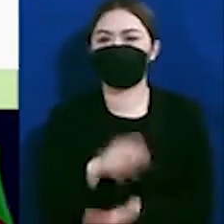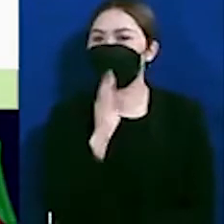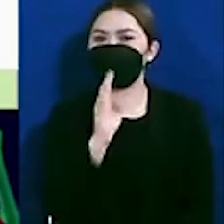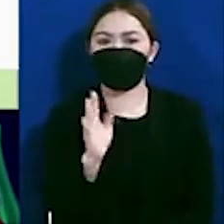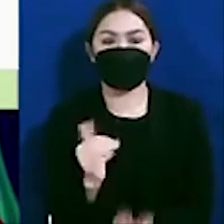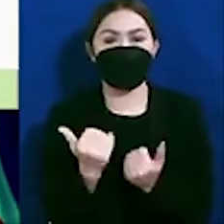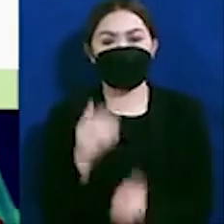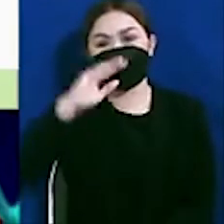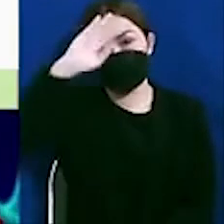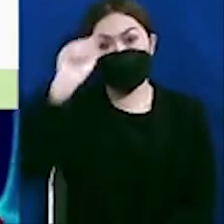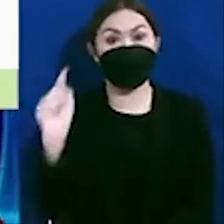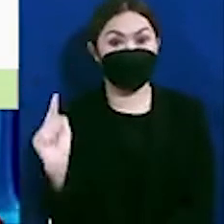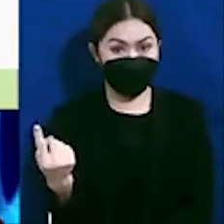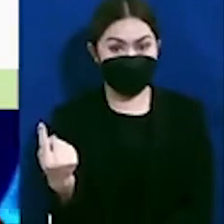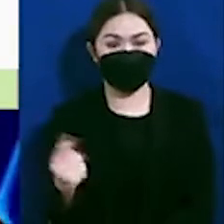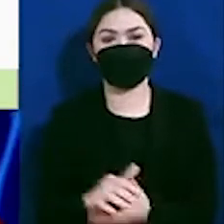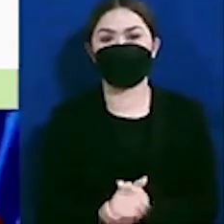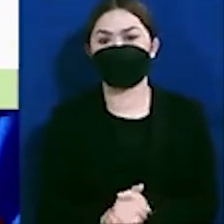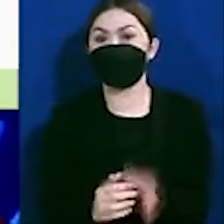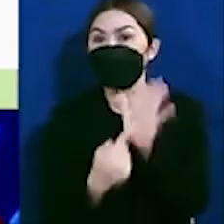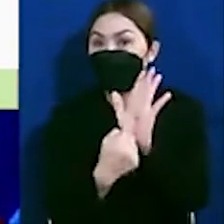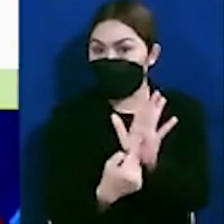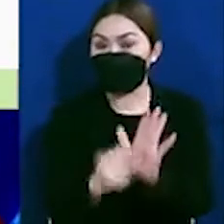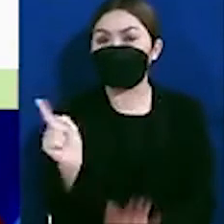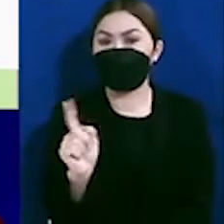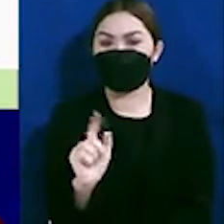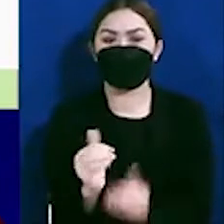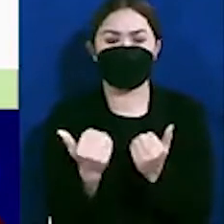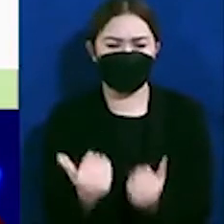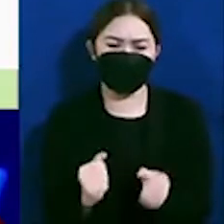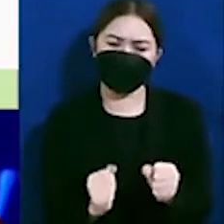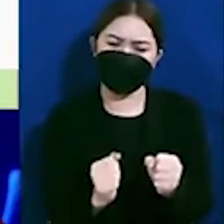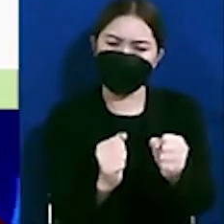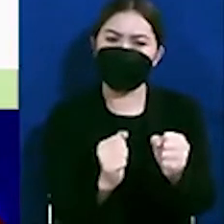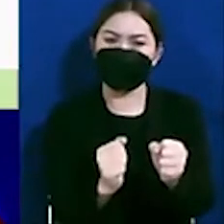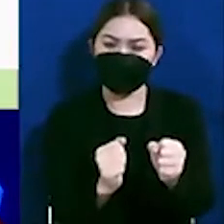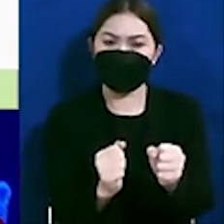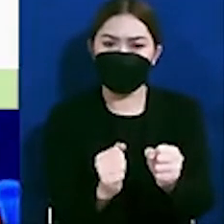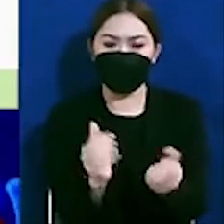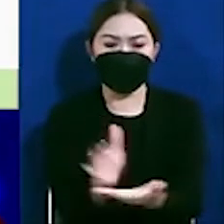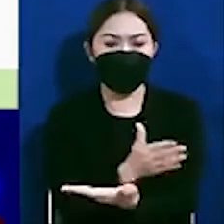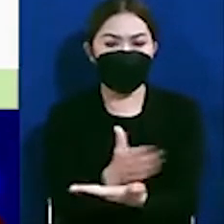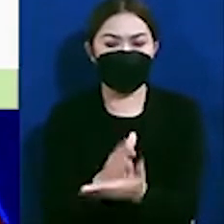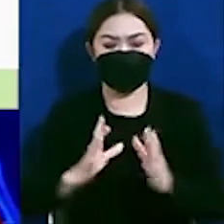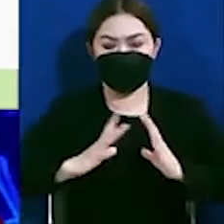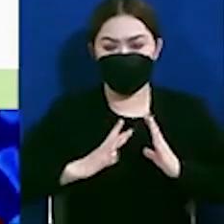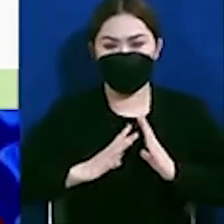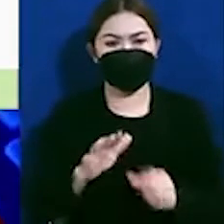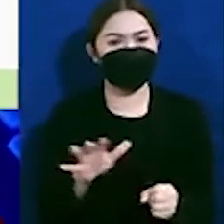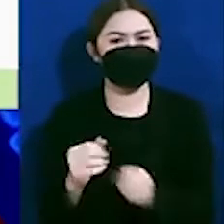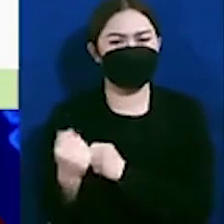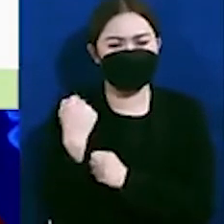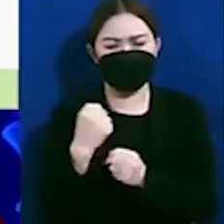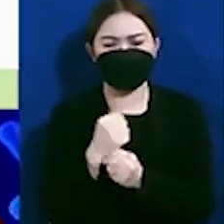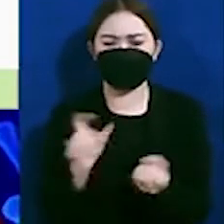ในกรณีผู้ป่วยรายใหม่ในกรณีอีกกรณีนึงครับตอนนี้เราก็พยายามที่จะจะบริหารจัดการเตียงให้มีประสิทธิภาพ